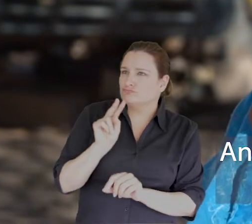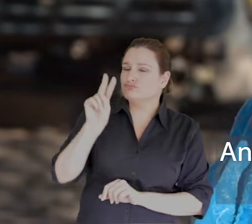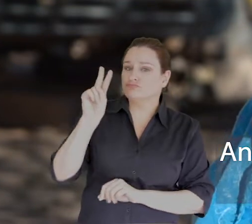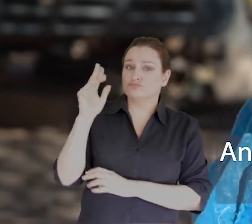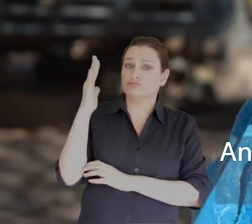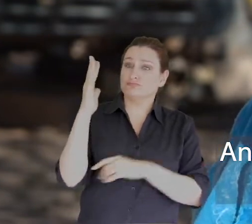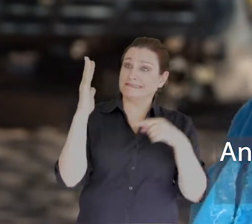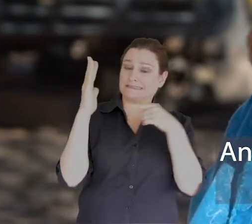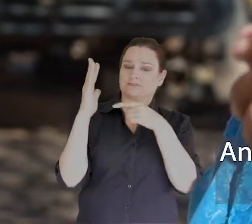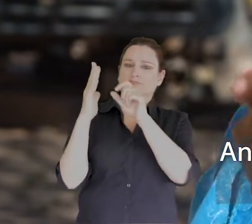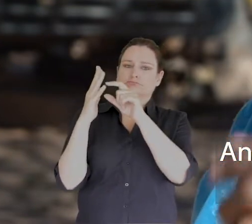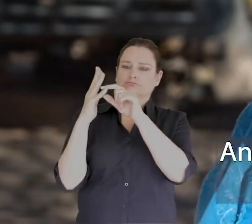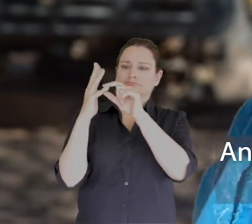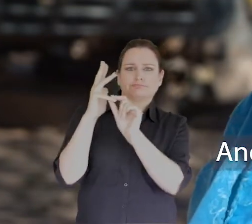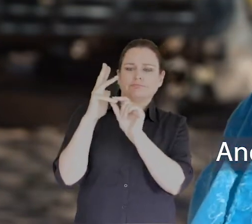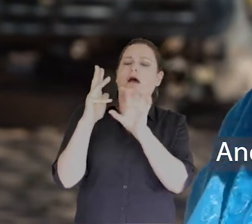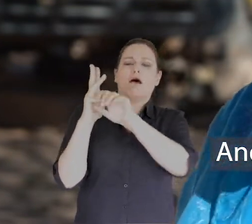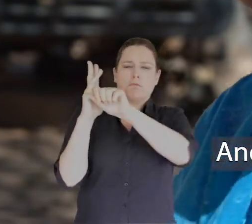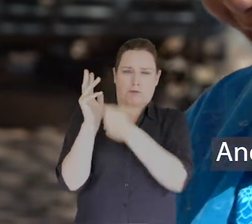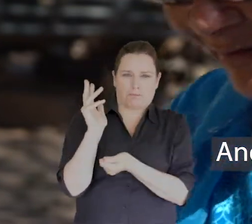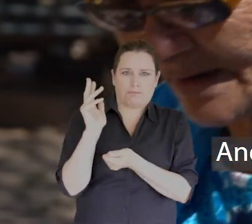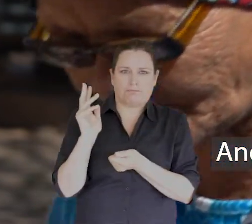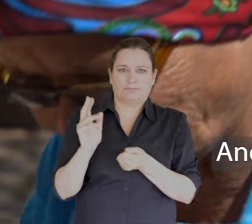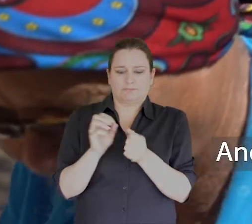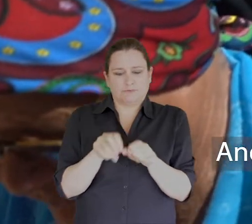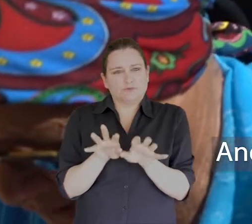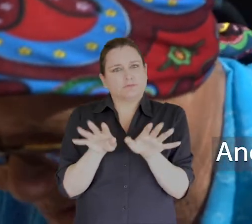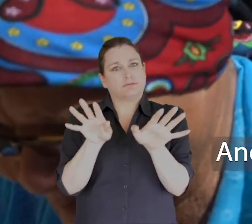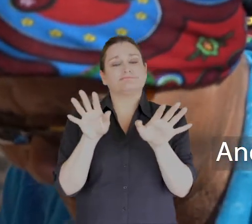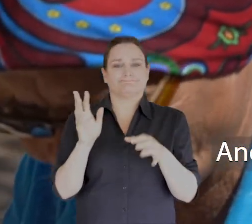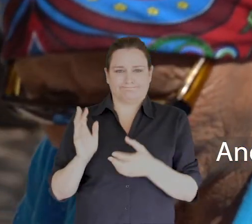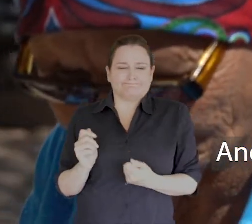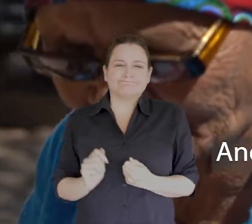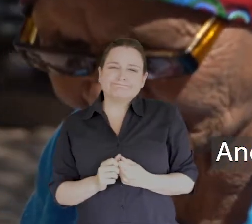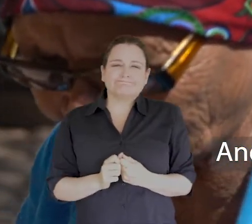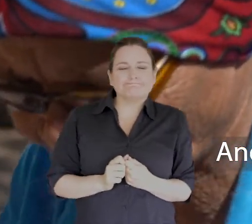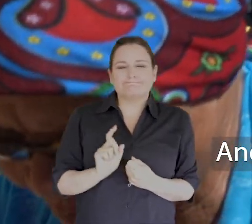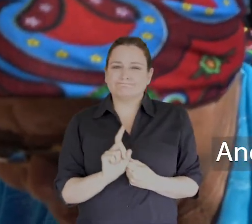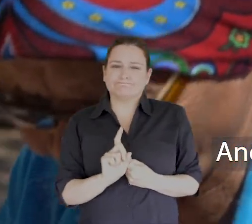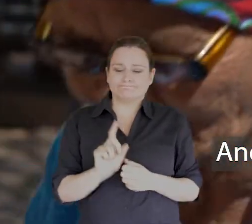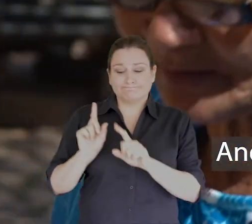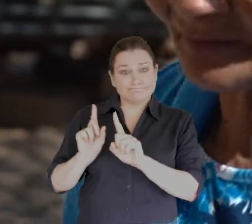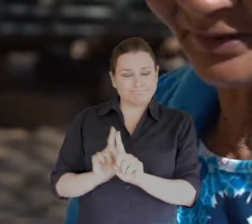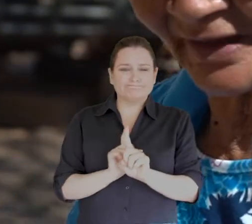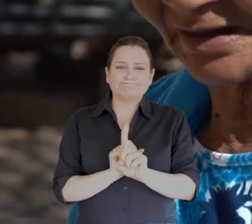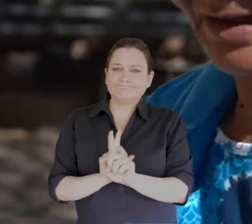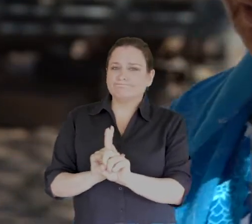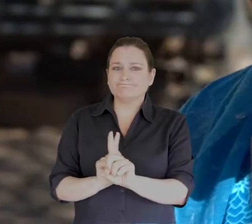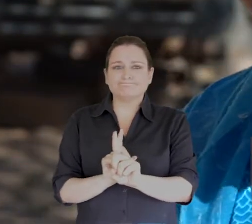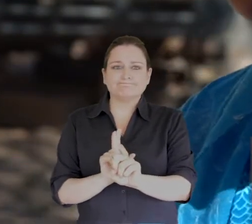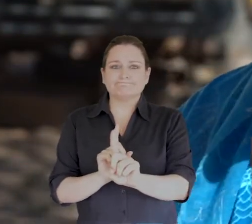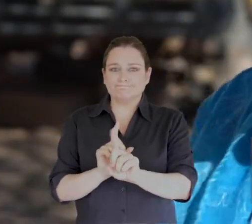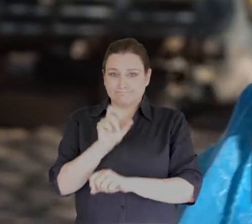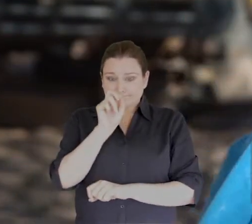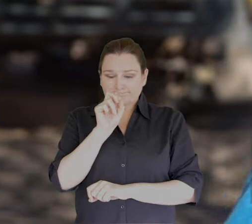laadje, hier bij die boom. En dan zit je nou bij de rivier, bij een rivierstroom. Of was daar niet aan,